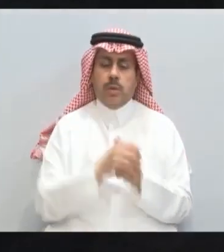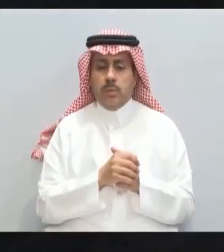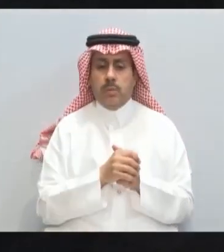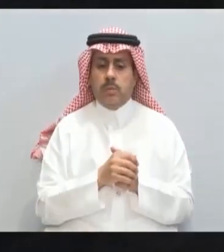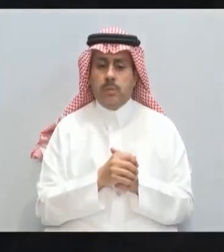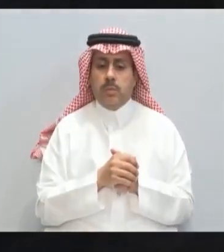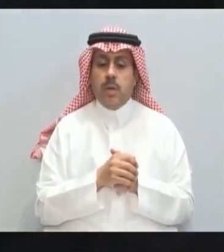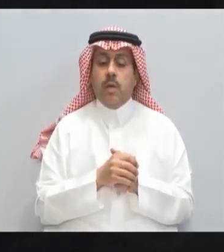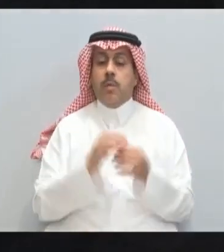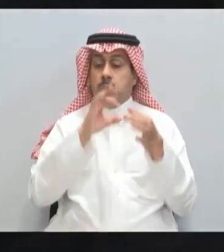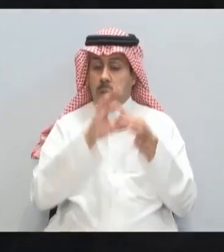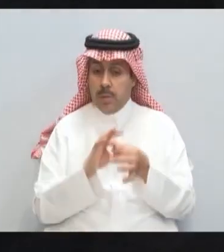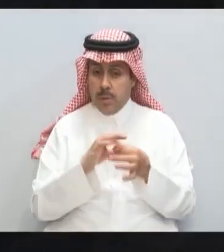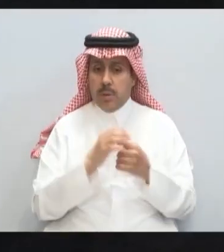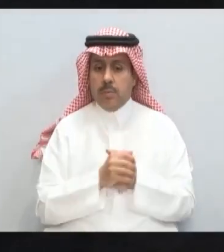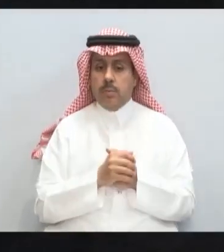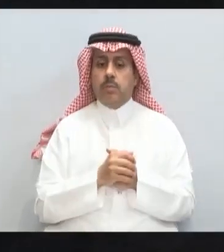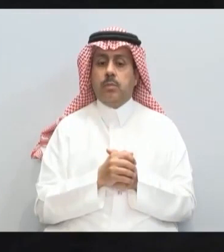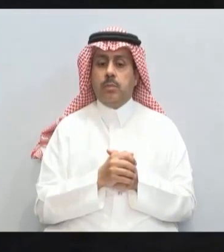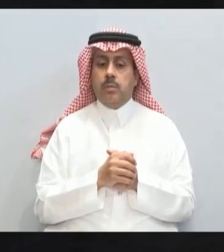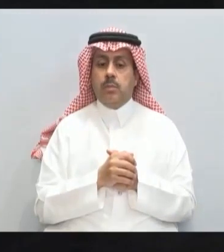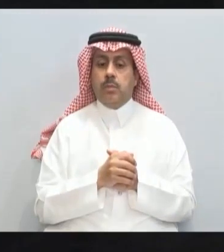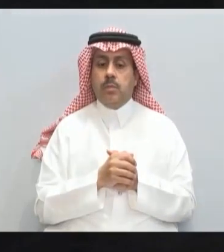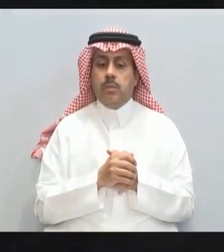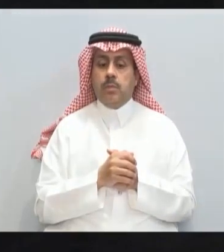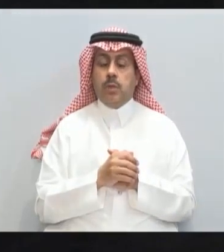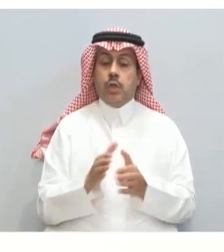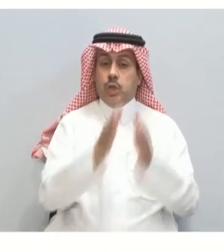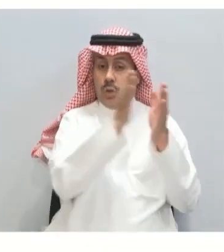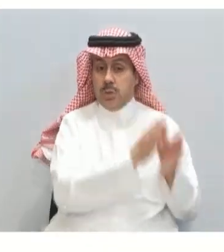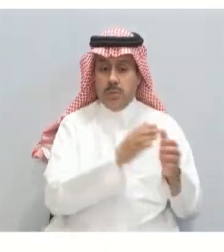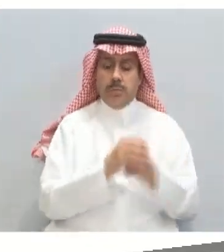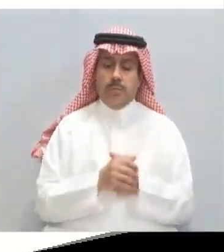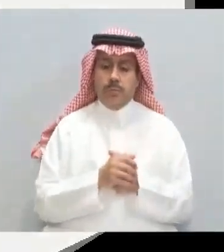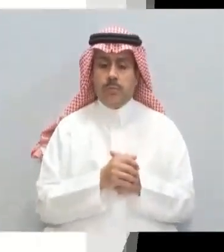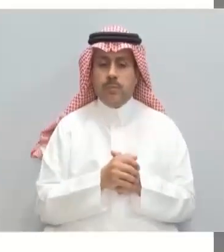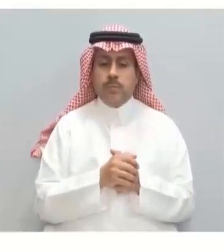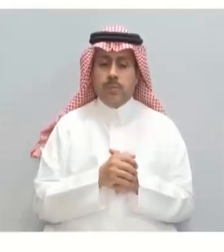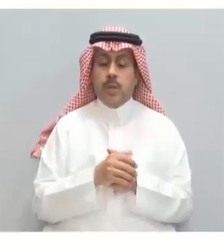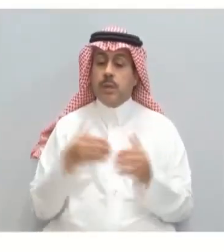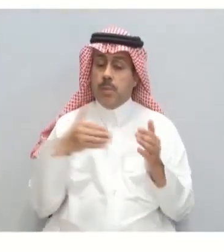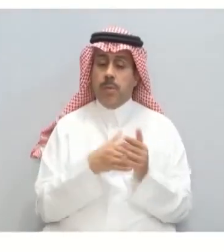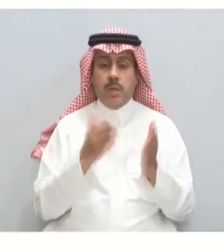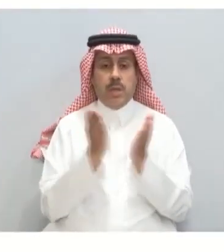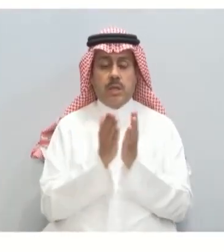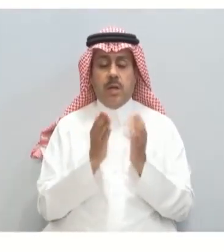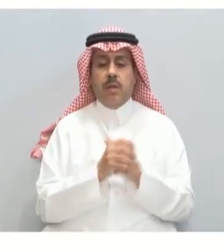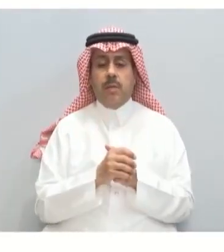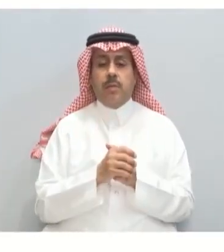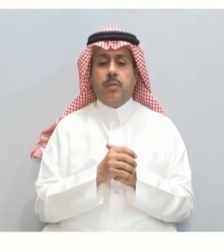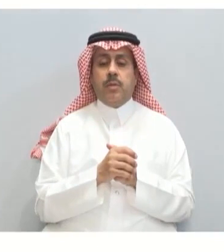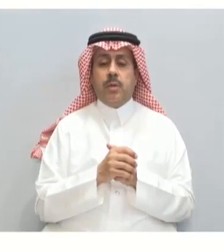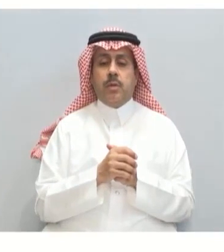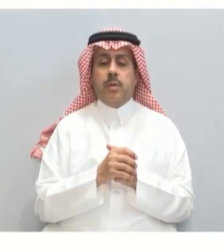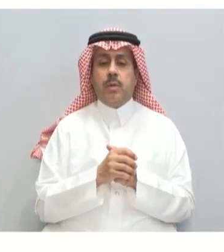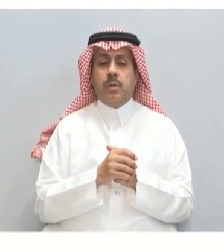وعلا هذا ما يتعلق ايها الطلاب بجواب هذا السؤال انتقل واياكم بعد هذا الى ختام درسنا بعد